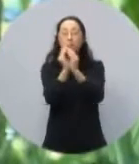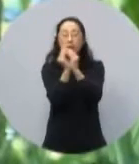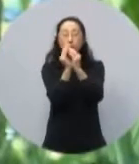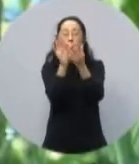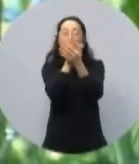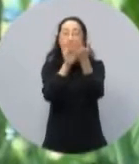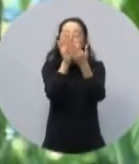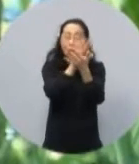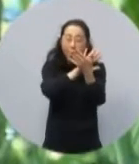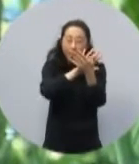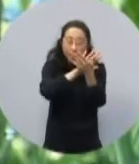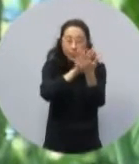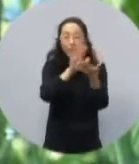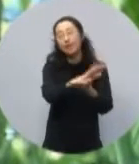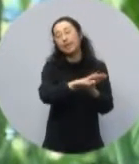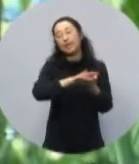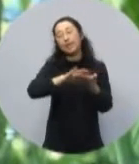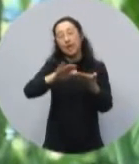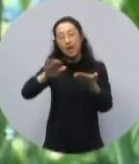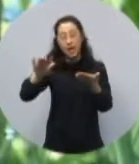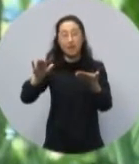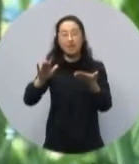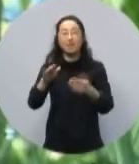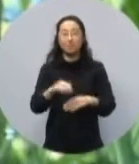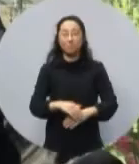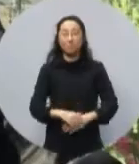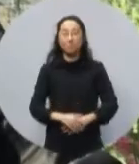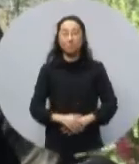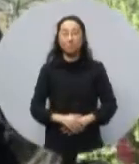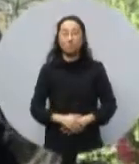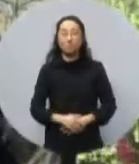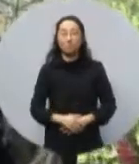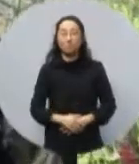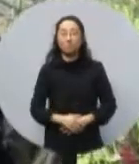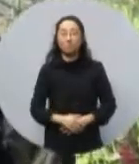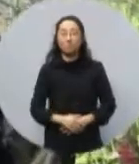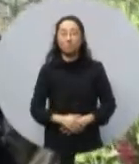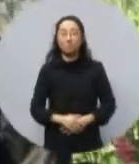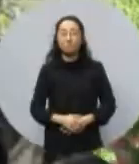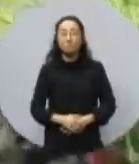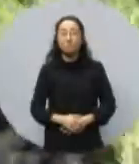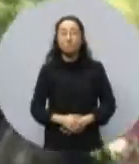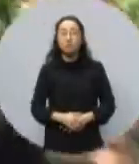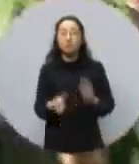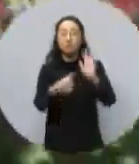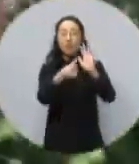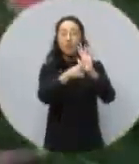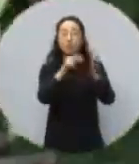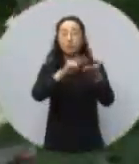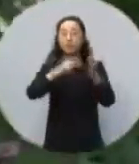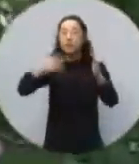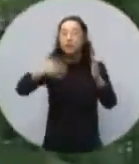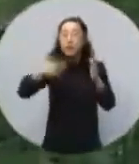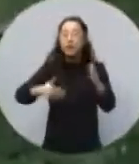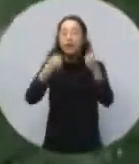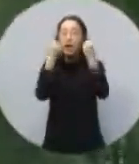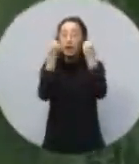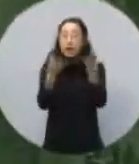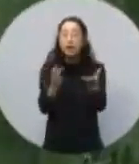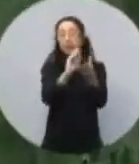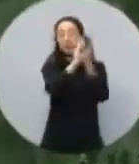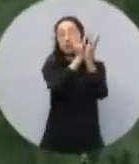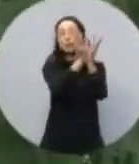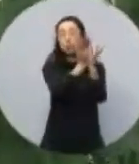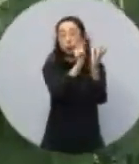グラデーションがとても美しいスイートピーです。さらに、まだ名前も決まっていない新しい品